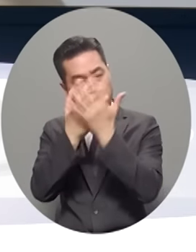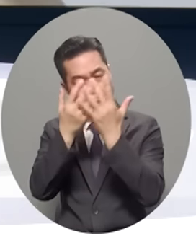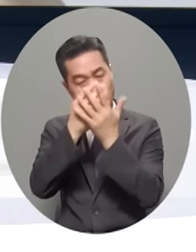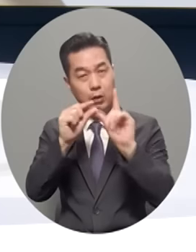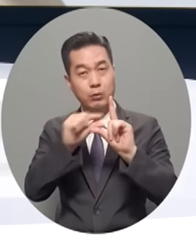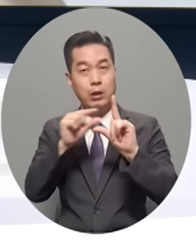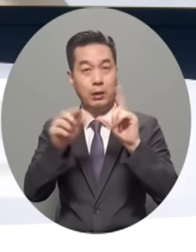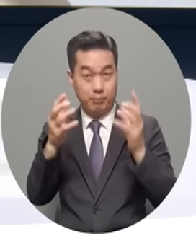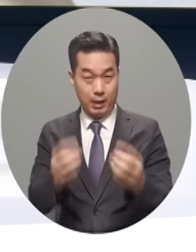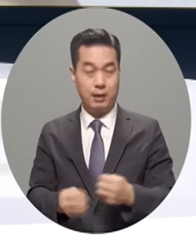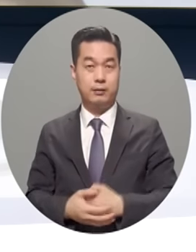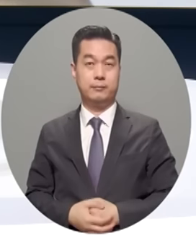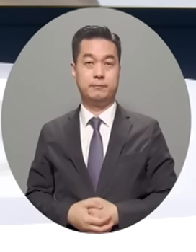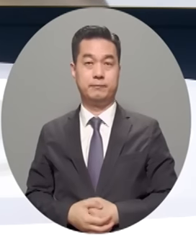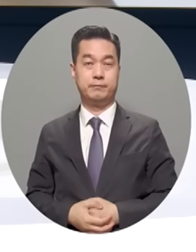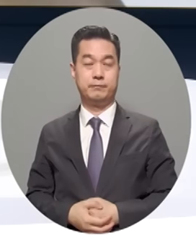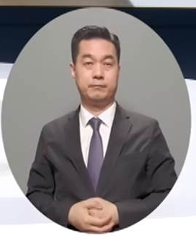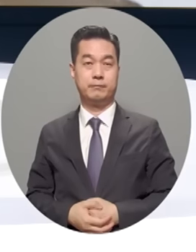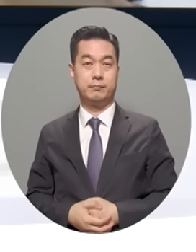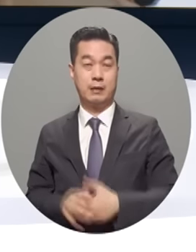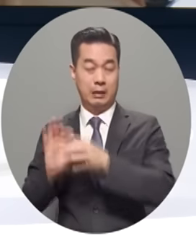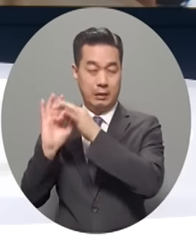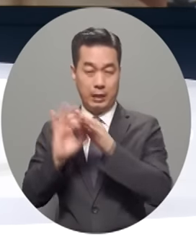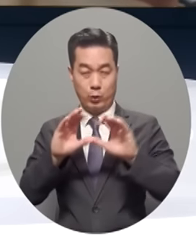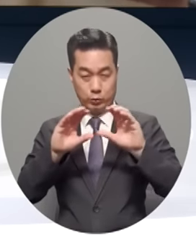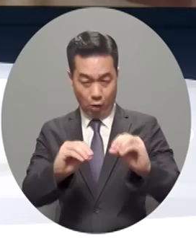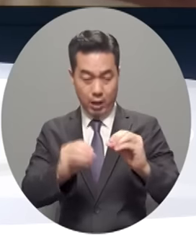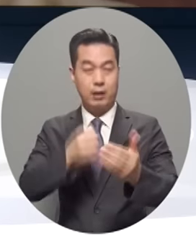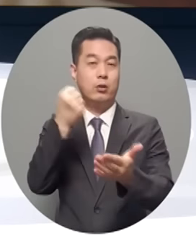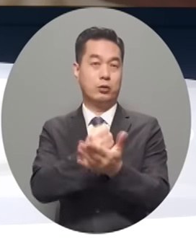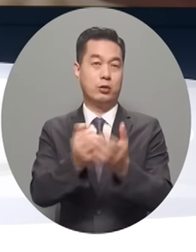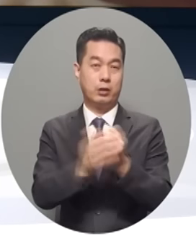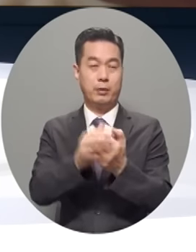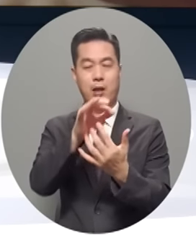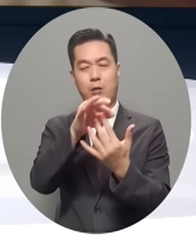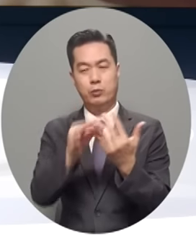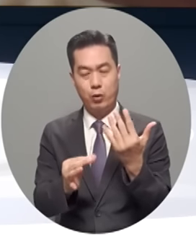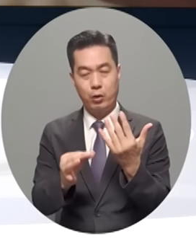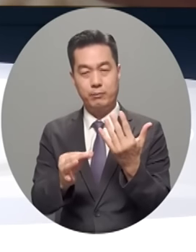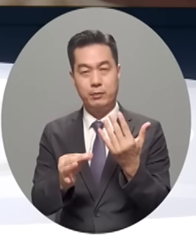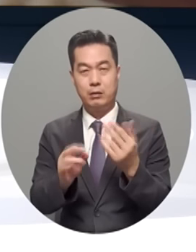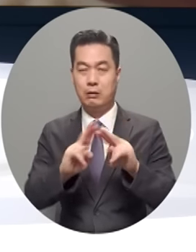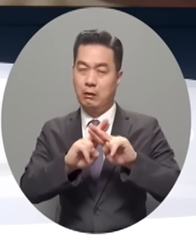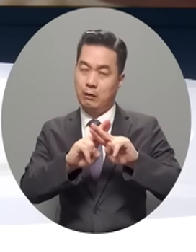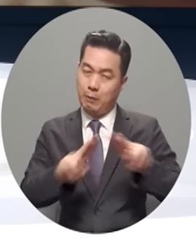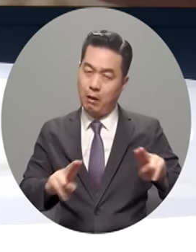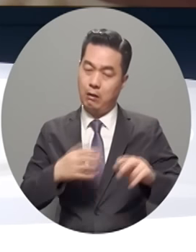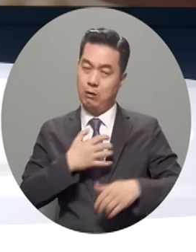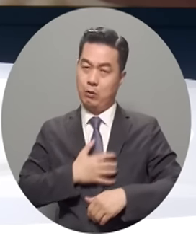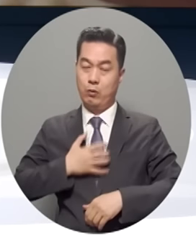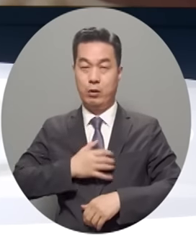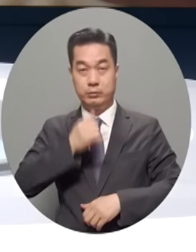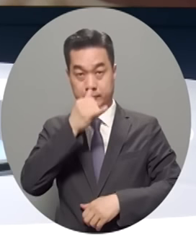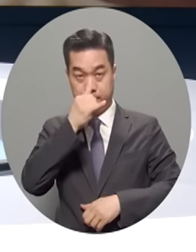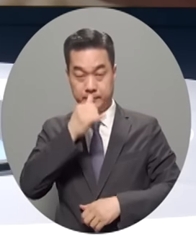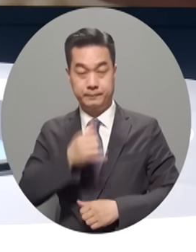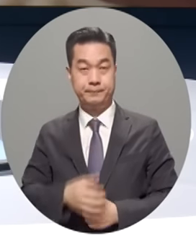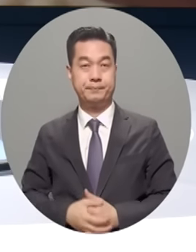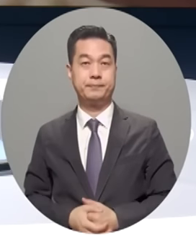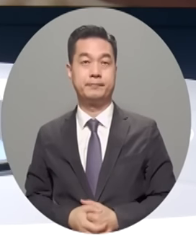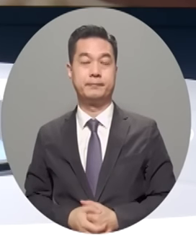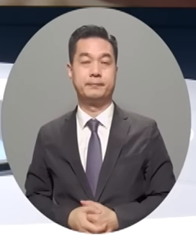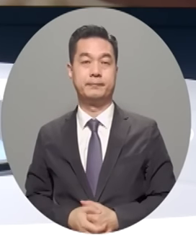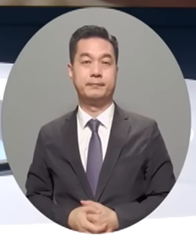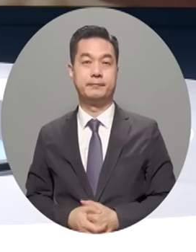않습니다 무기한 방영 중단이 결정되면서 프로그램이 존폐기로에 섰다는 우려마저 나옵니다 이용주